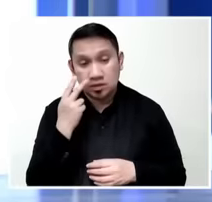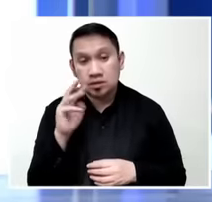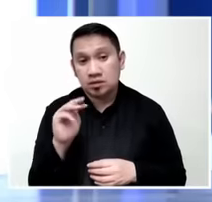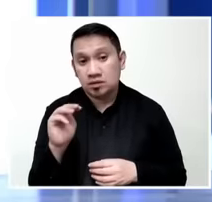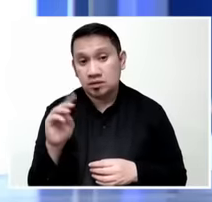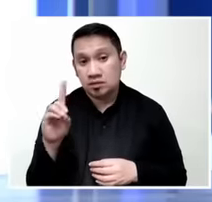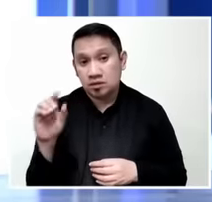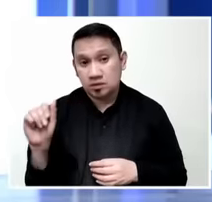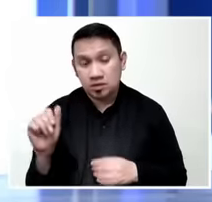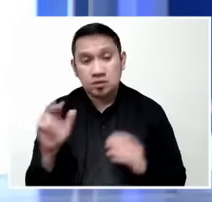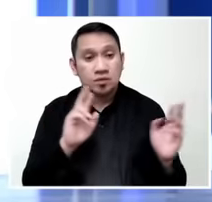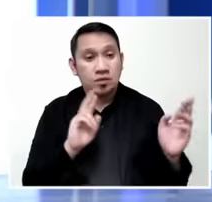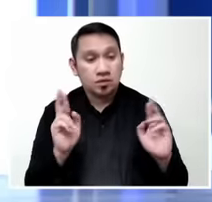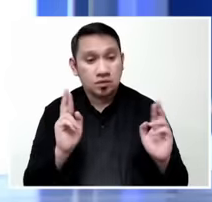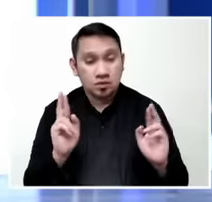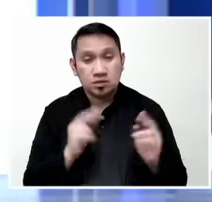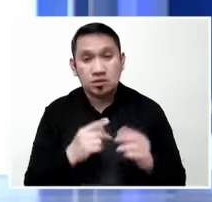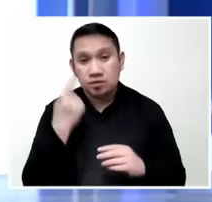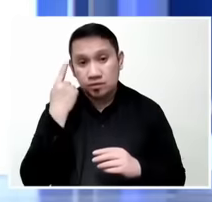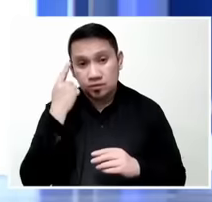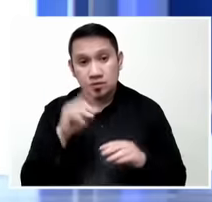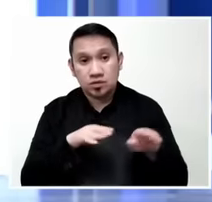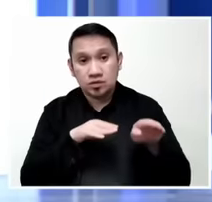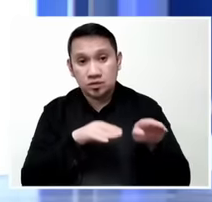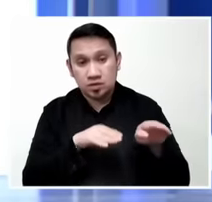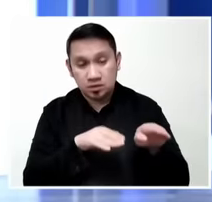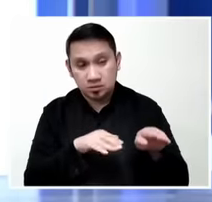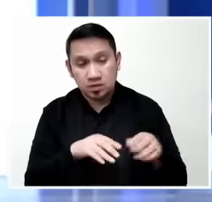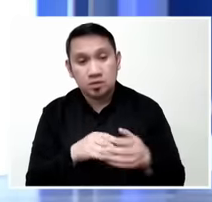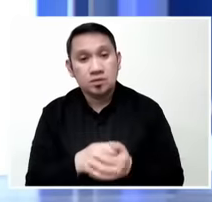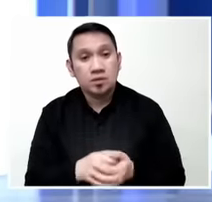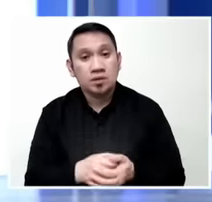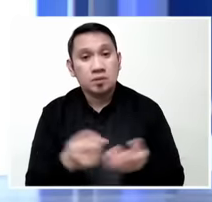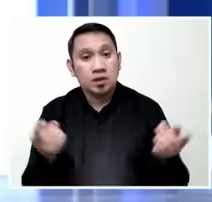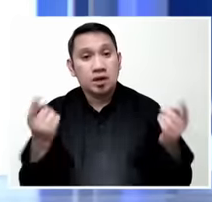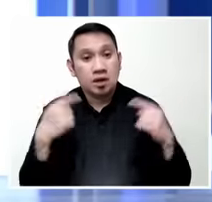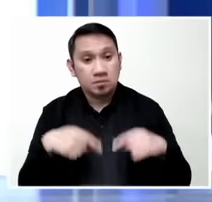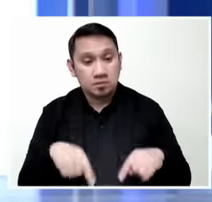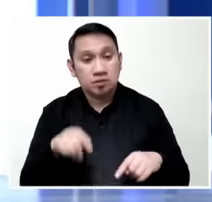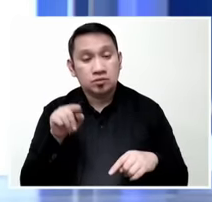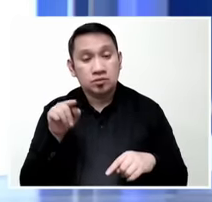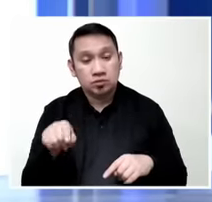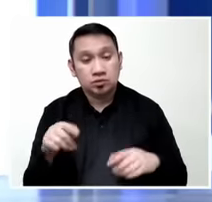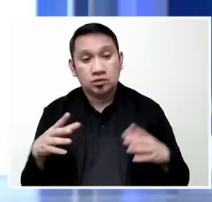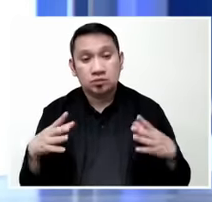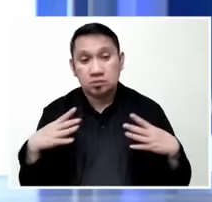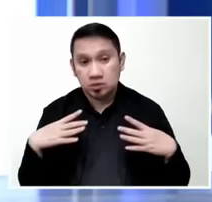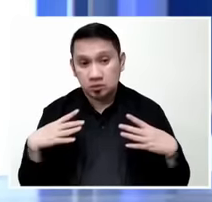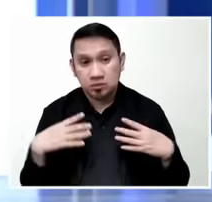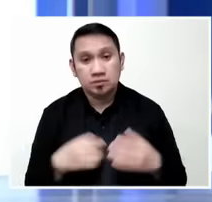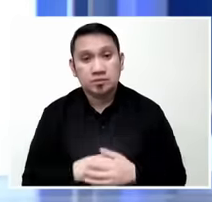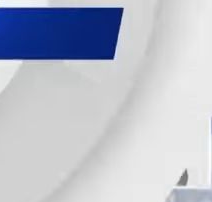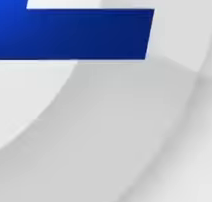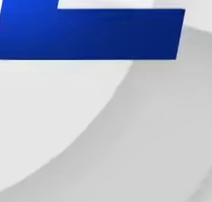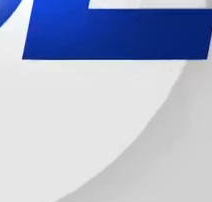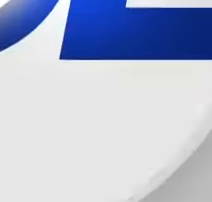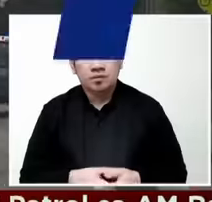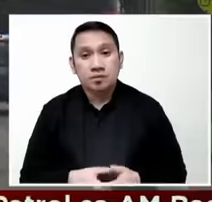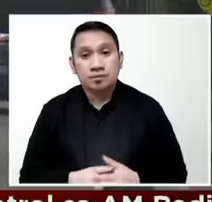bilang paghahanda sa inaasahang traffic jam sa darating na holiday. Nagpapatrol, Jackie Manabat.